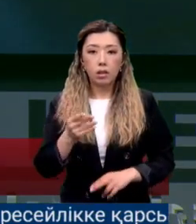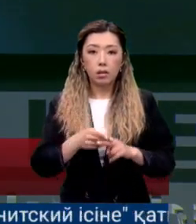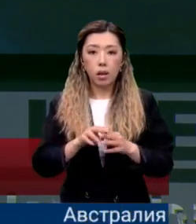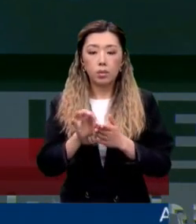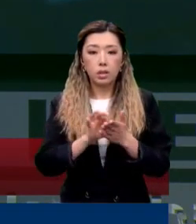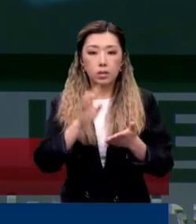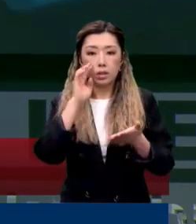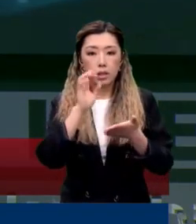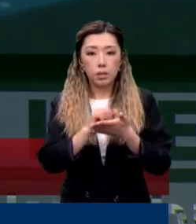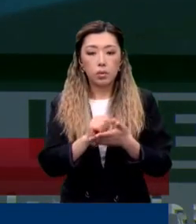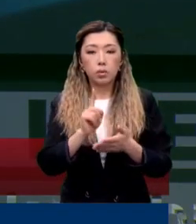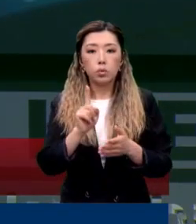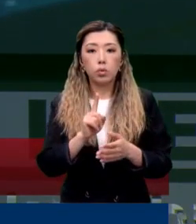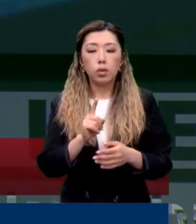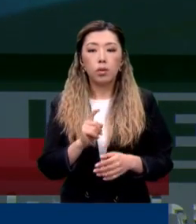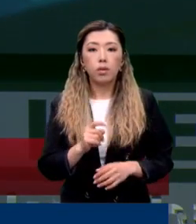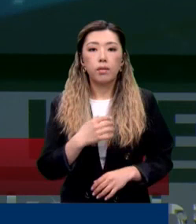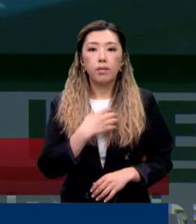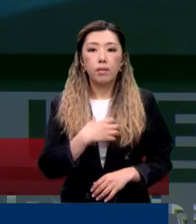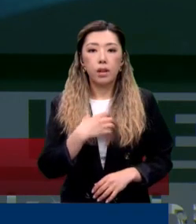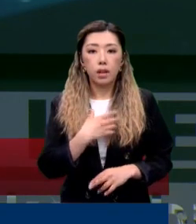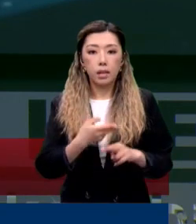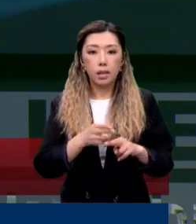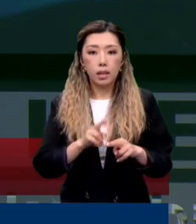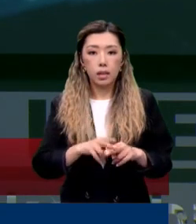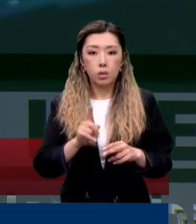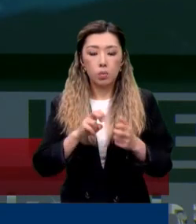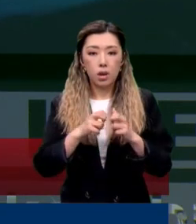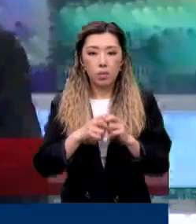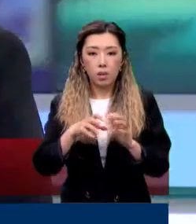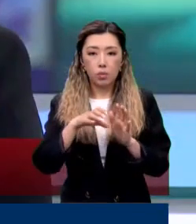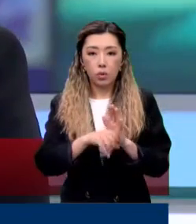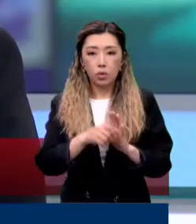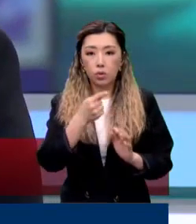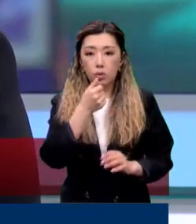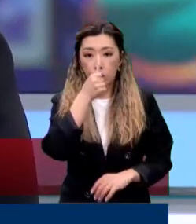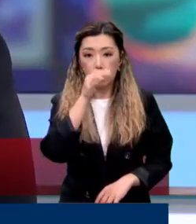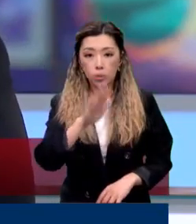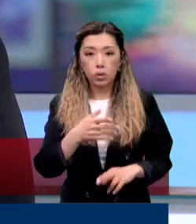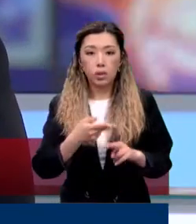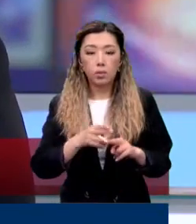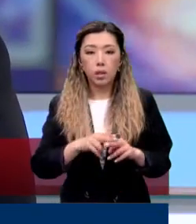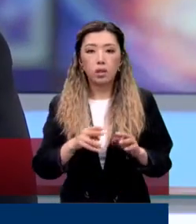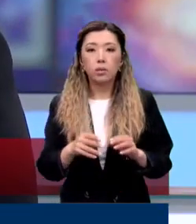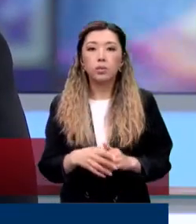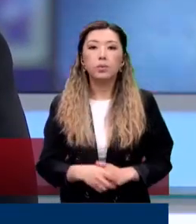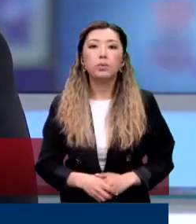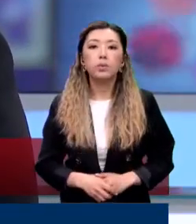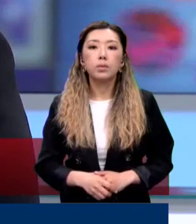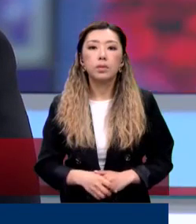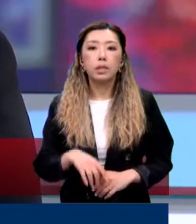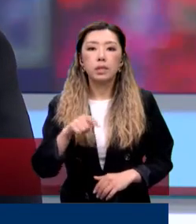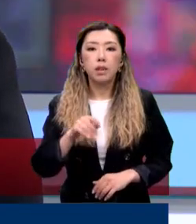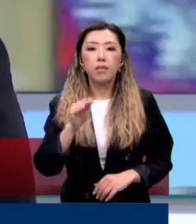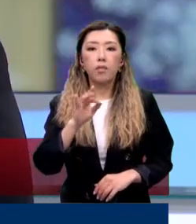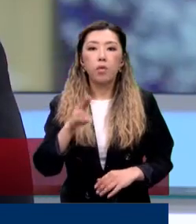то есть мы дали понять, что это особо много проблем не решит в первую очередь. А во вторую очередь, наверное, все-таки здесь концепция